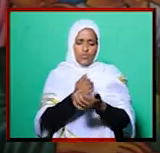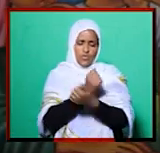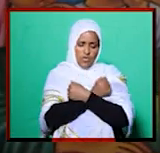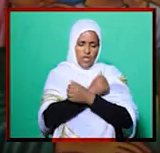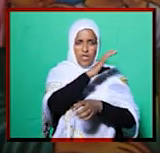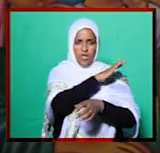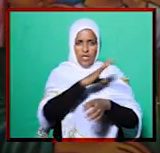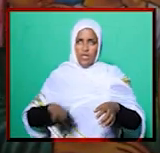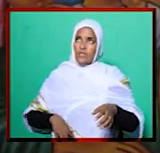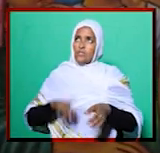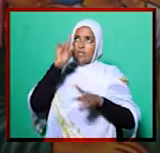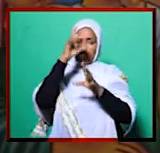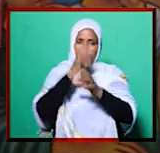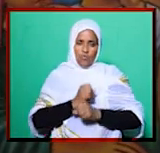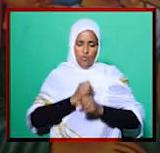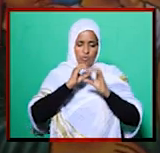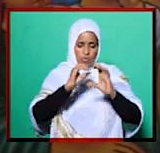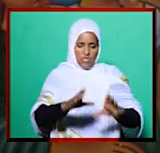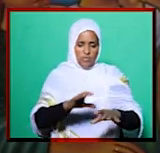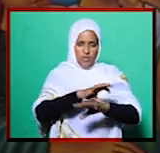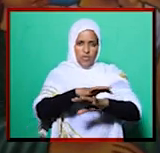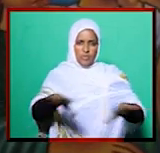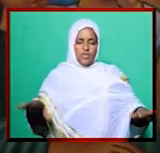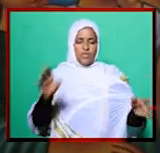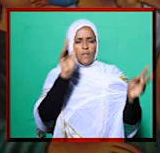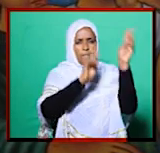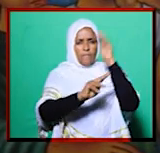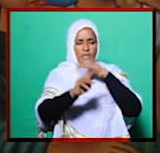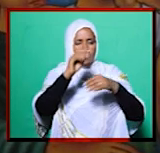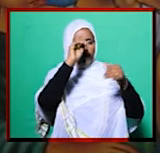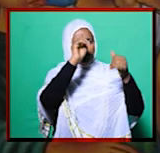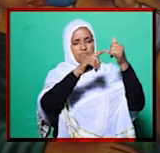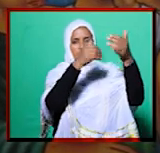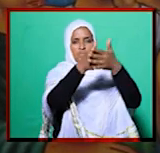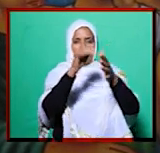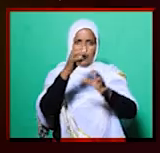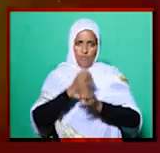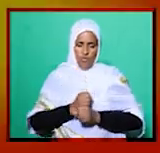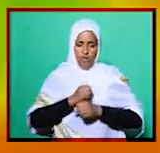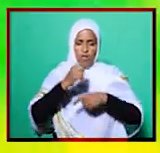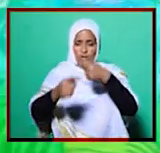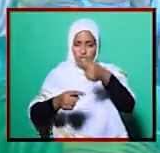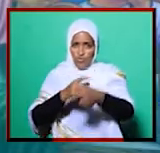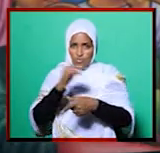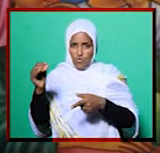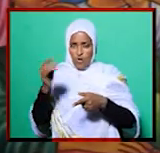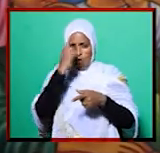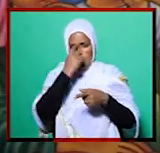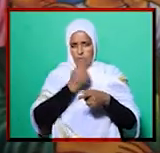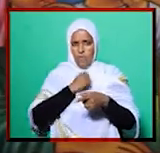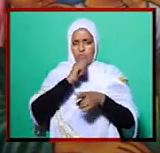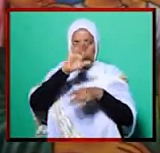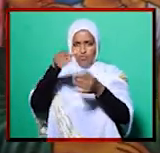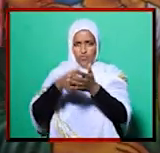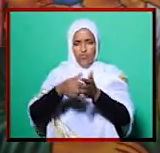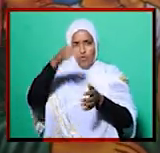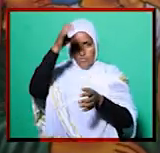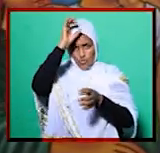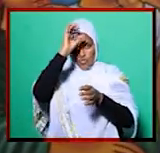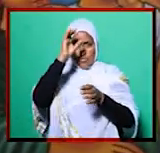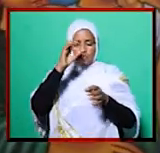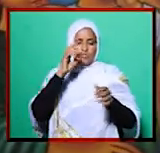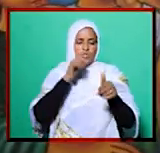በማስተማር በምድር የመከራን ጥግ ተቀብለዋል። ሂዱና አሕዛብን ሁሉ እያጠመቃችሁ ደቀ መዛሙርት